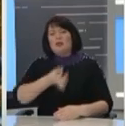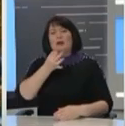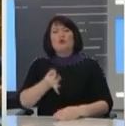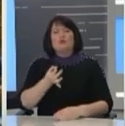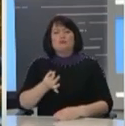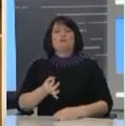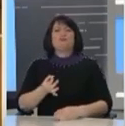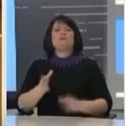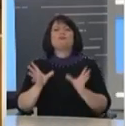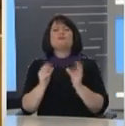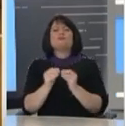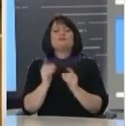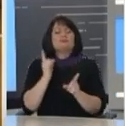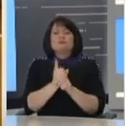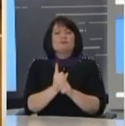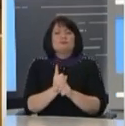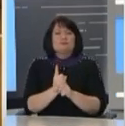αναφερόμενος κυρίως